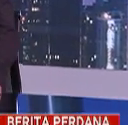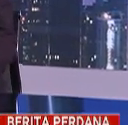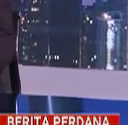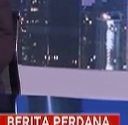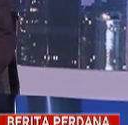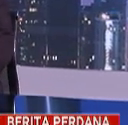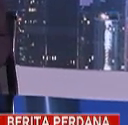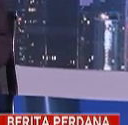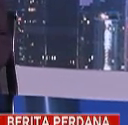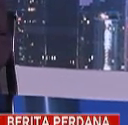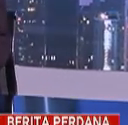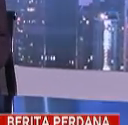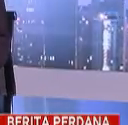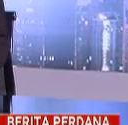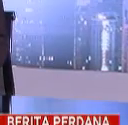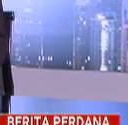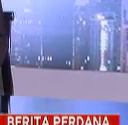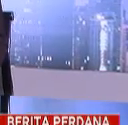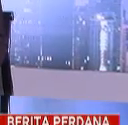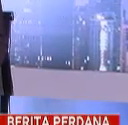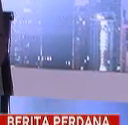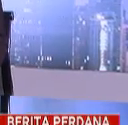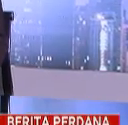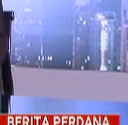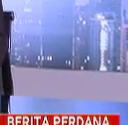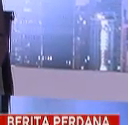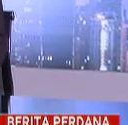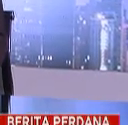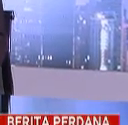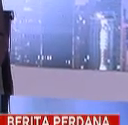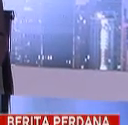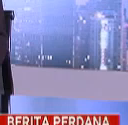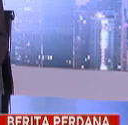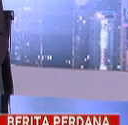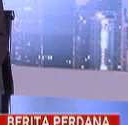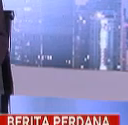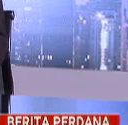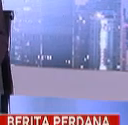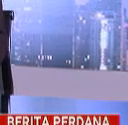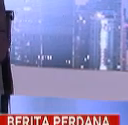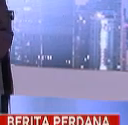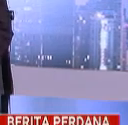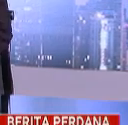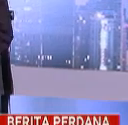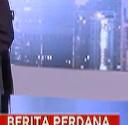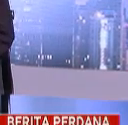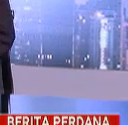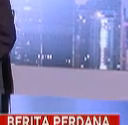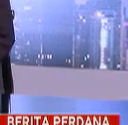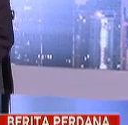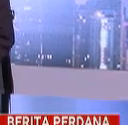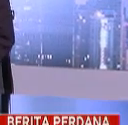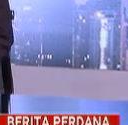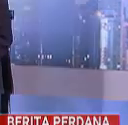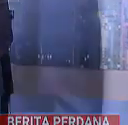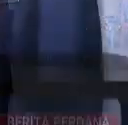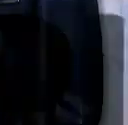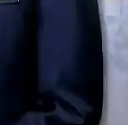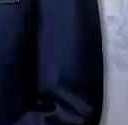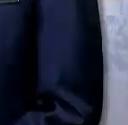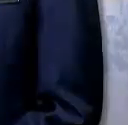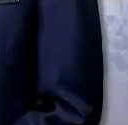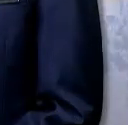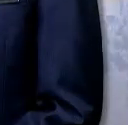perincian penuh, sama-sama kita ikuti sekali lagi perutusan khas Perdana Menteri Tan Sri Muhyiddin Yassin.